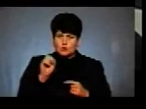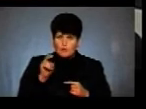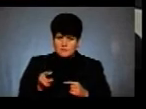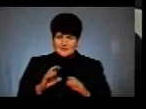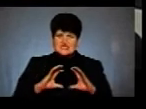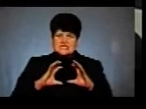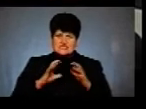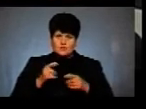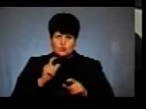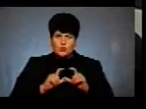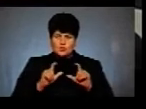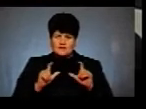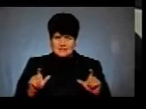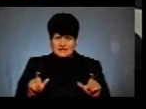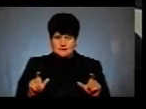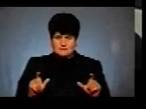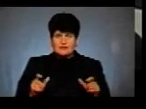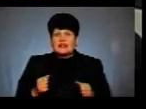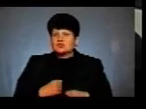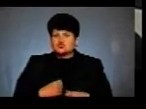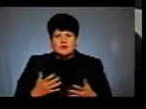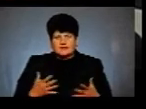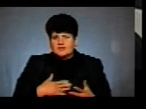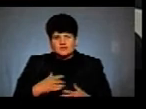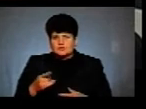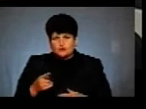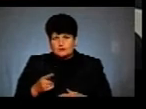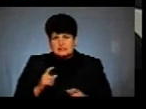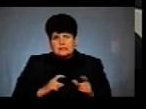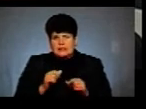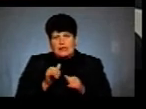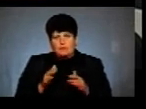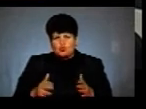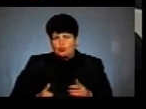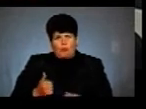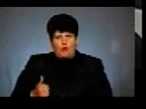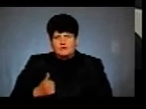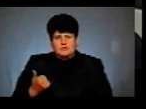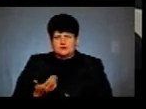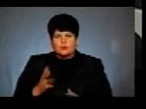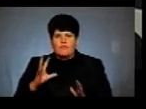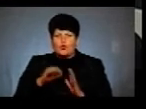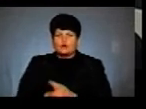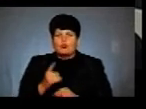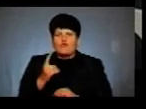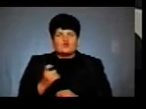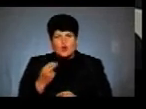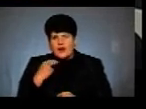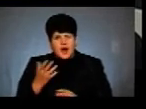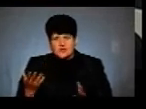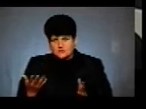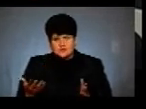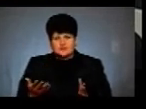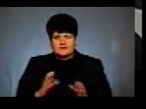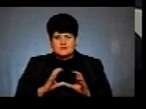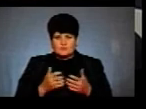світових університетів, ну, на жаль, наші тернопільські виші не можуть похвалитися, там, я не знаю, що ми входимо в сотню навіть кращих в